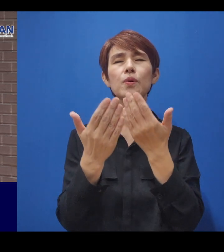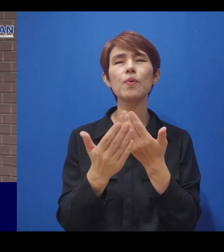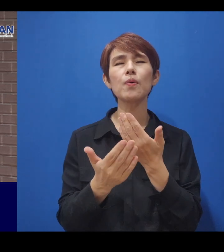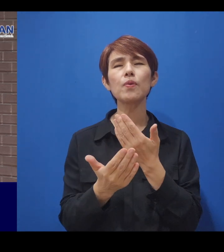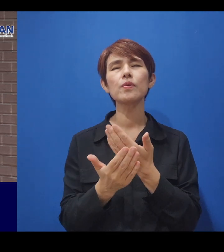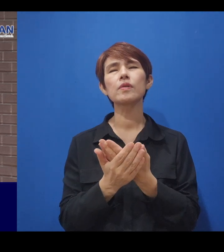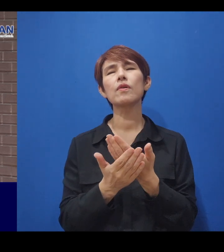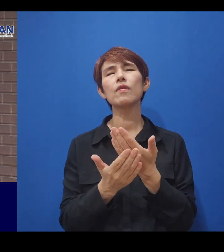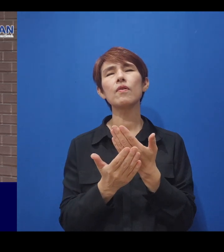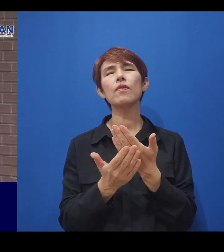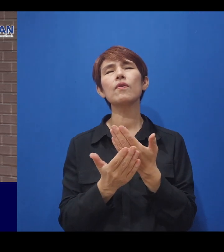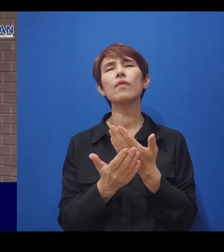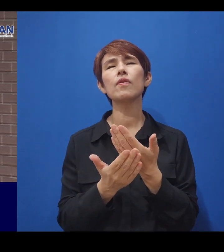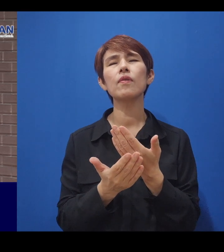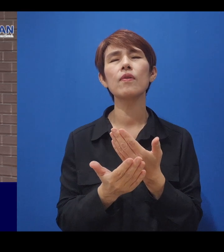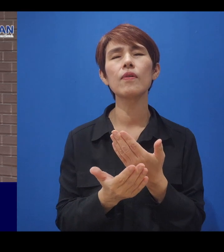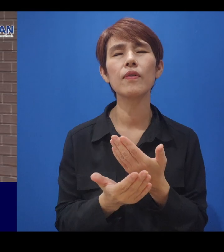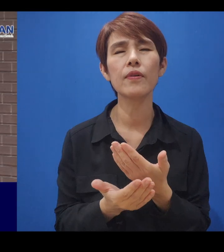평화로다.